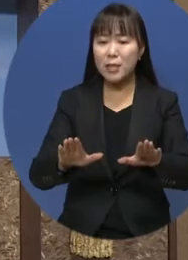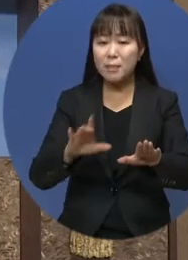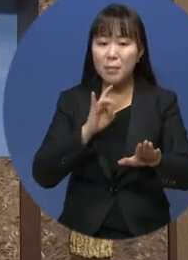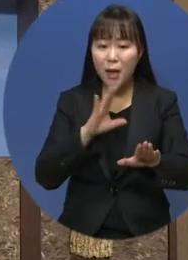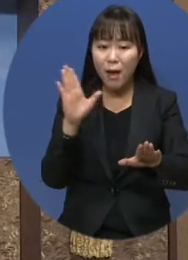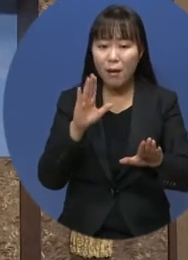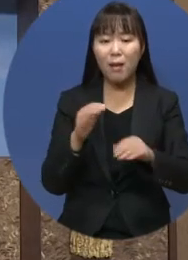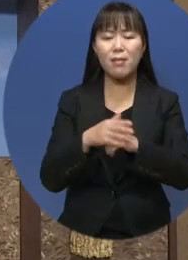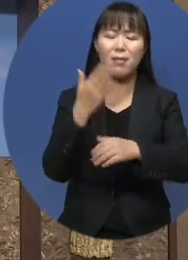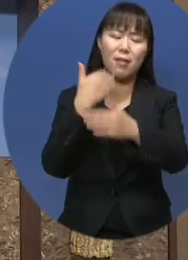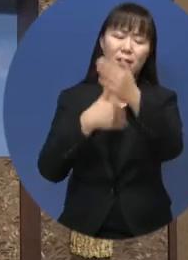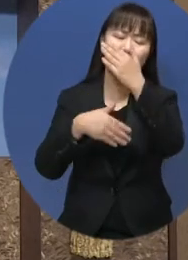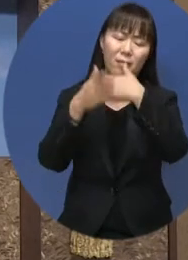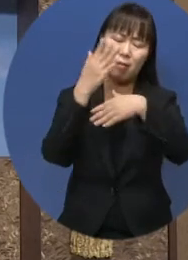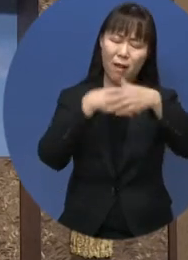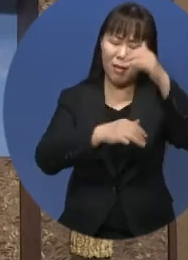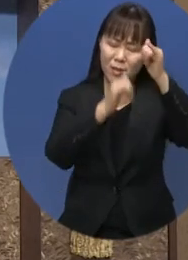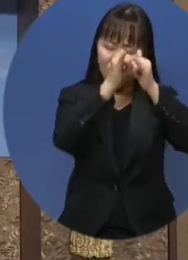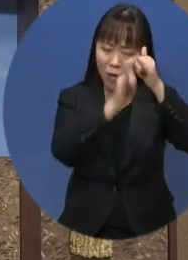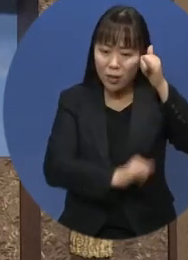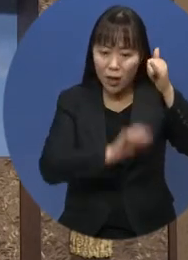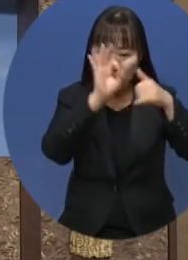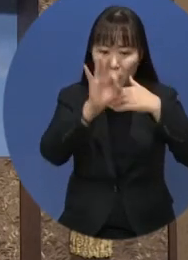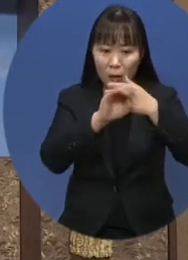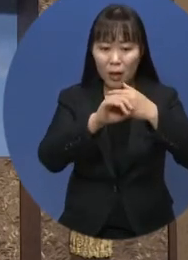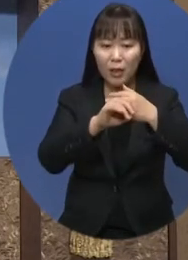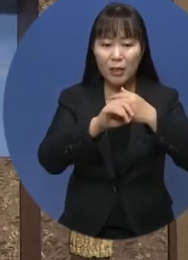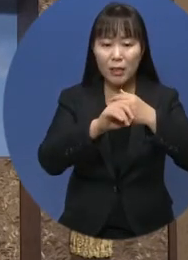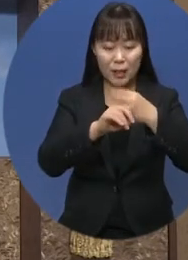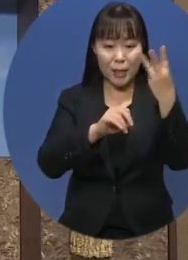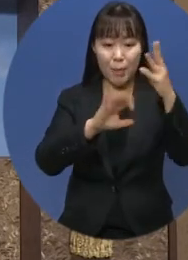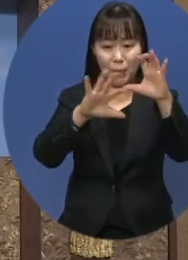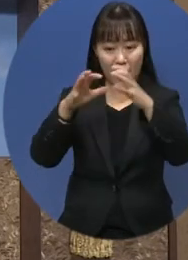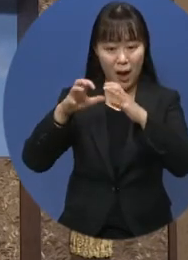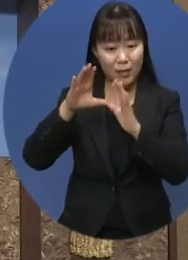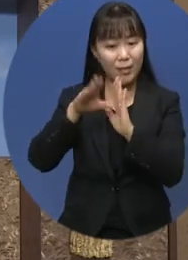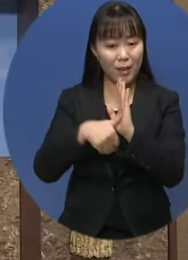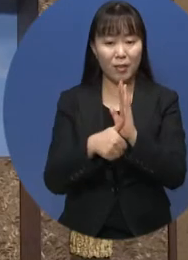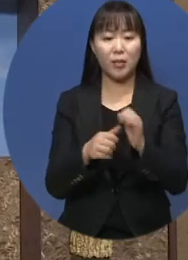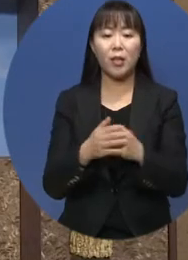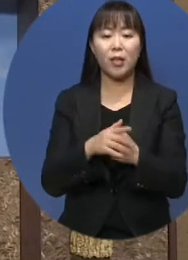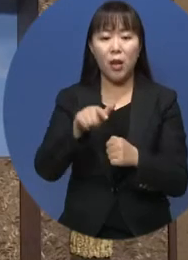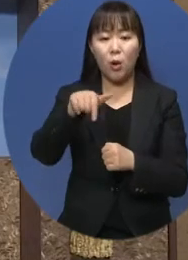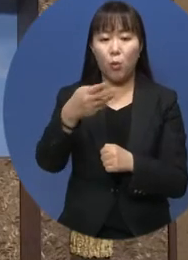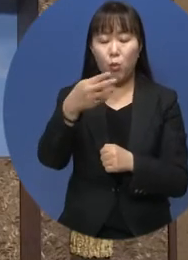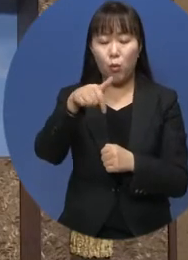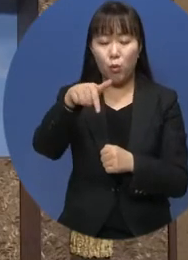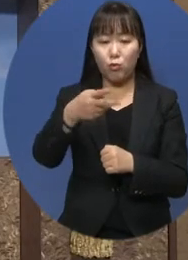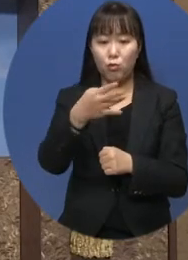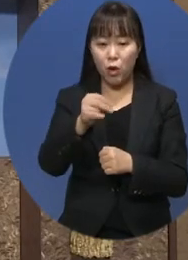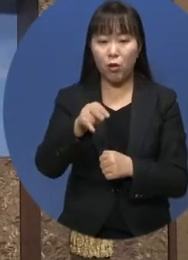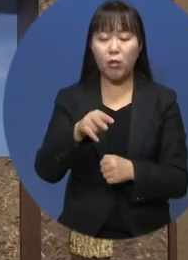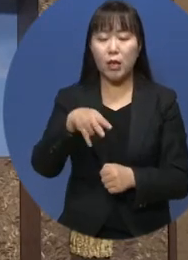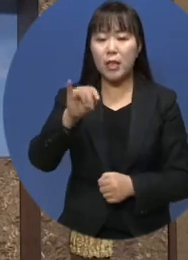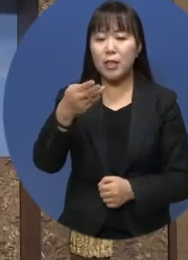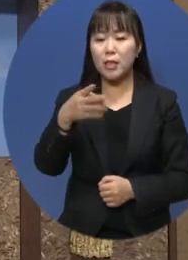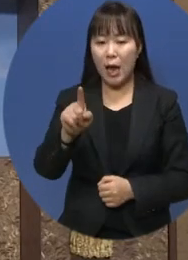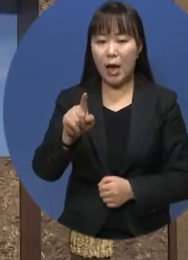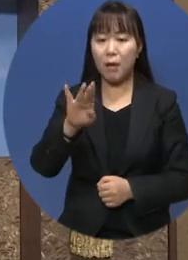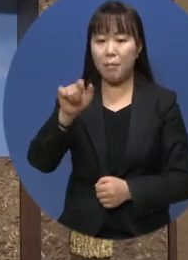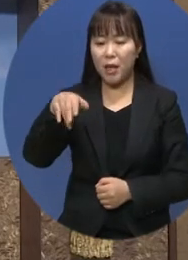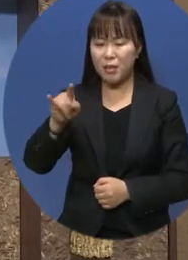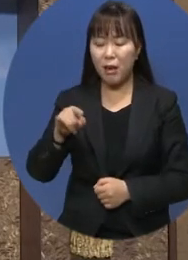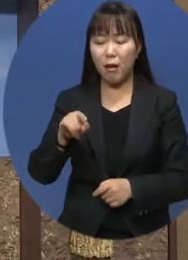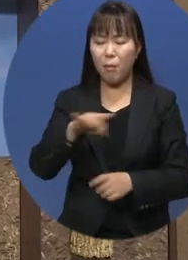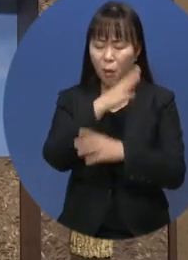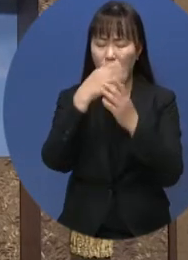아니라 역사를 것을 올라가서 삼국시대의 여기가 고구려 신라 백제가 다 갖고 싶어서 땅이야